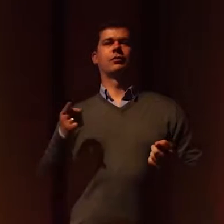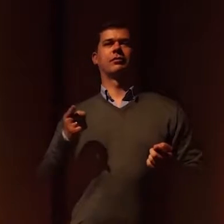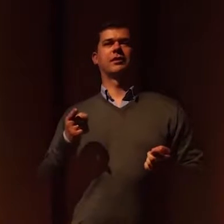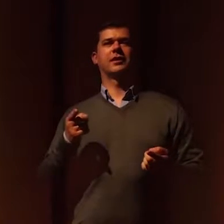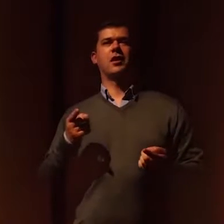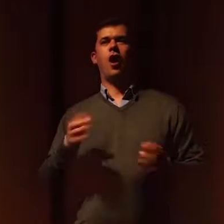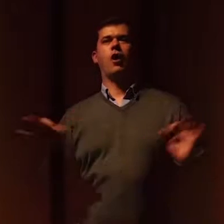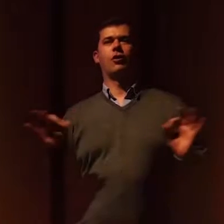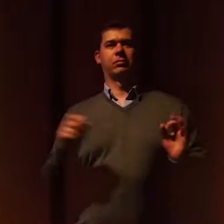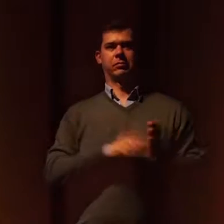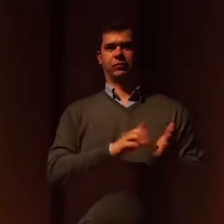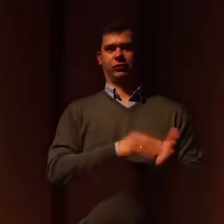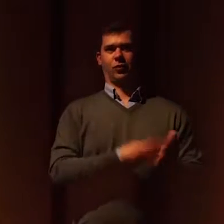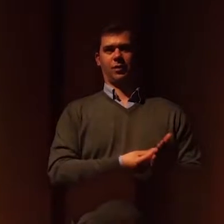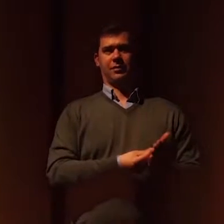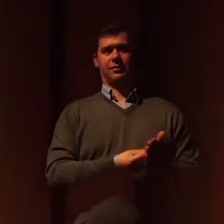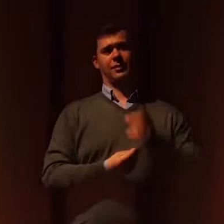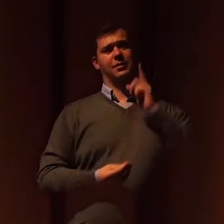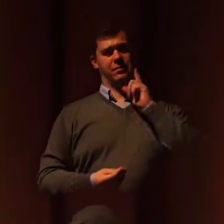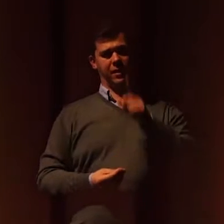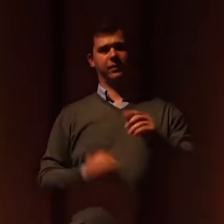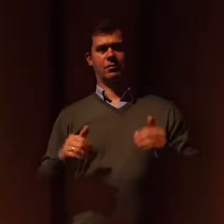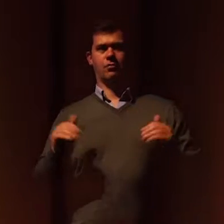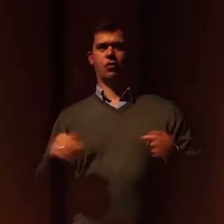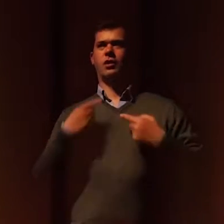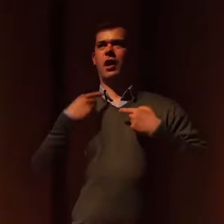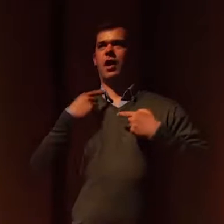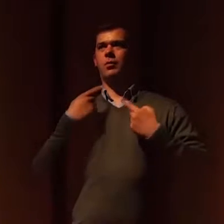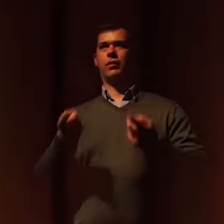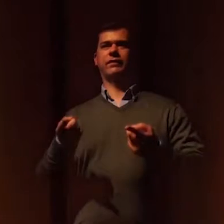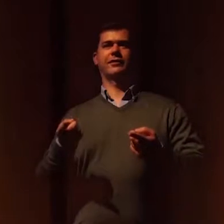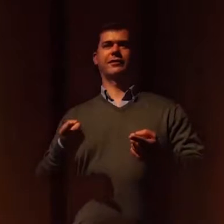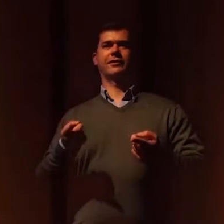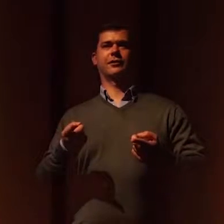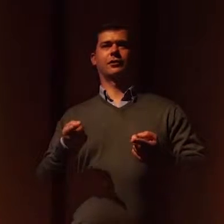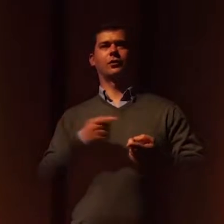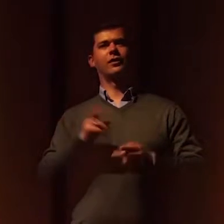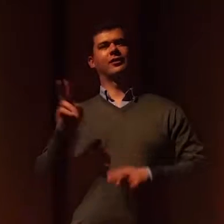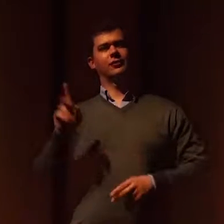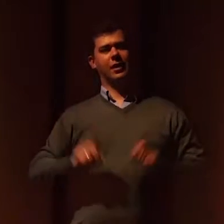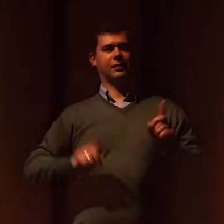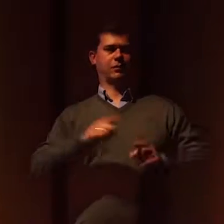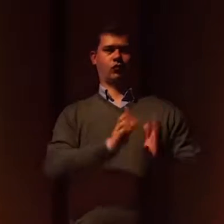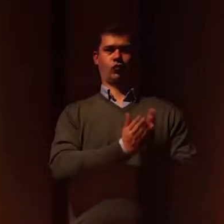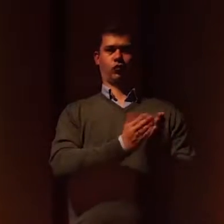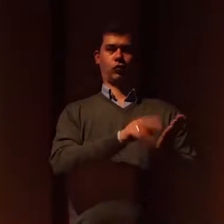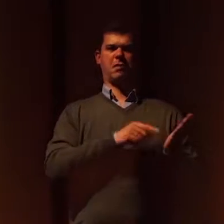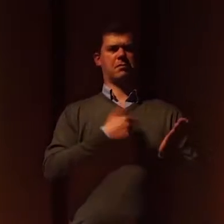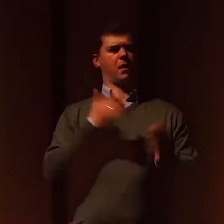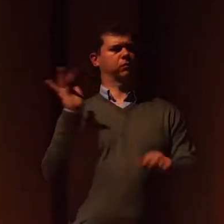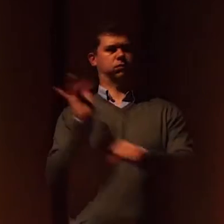krańcowych przykładach o których Oczywiście możemy mówić odniesieniu do niektórych także podręczników